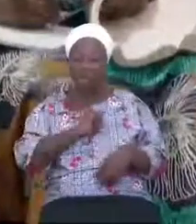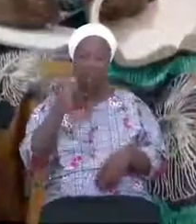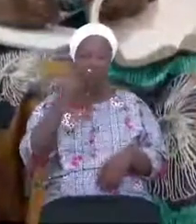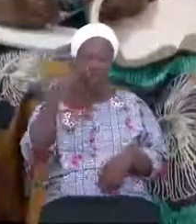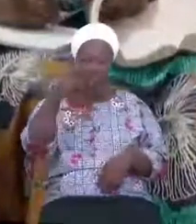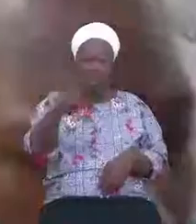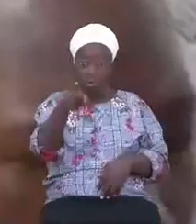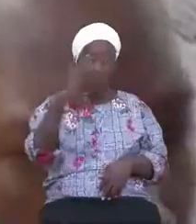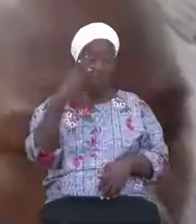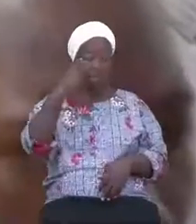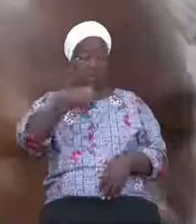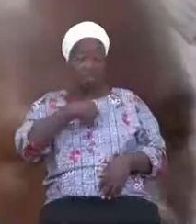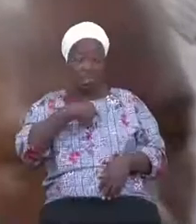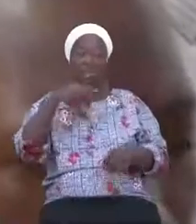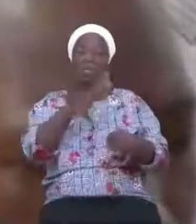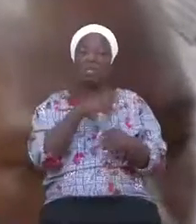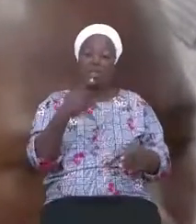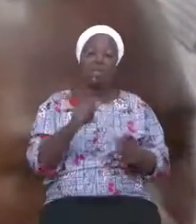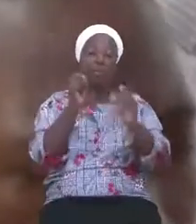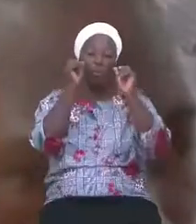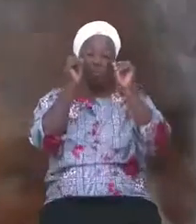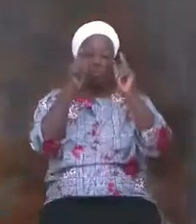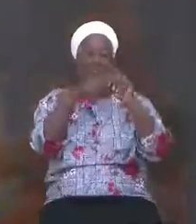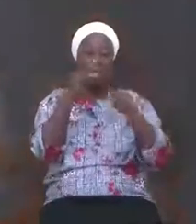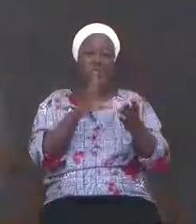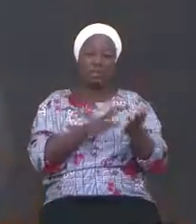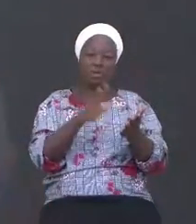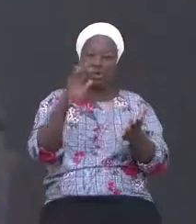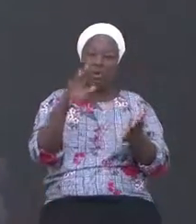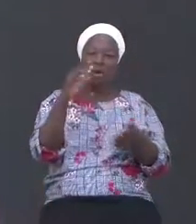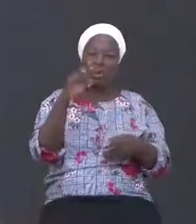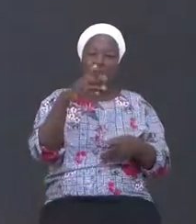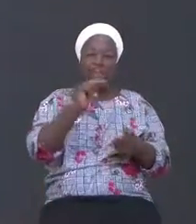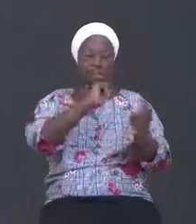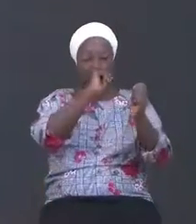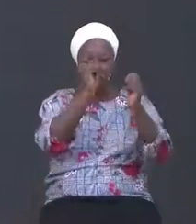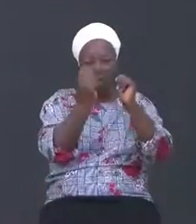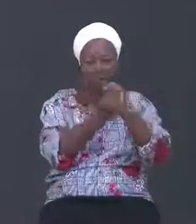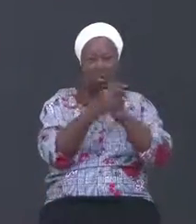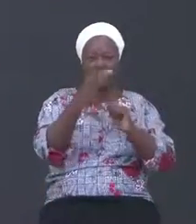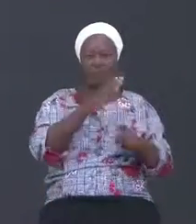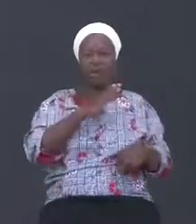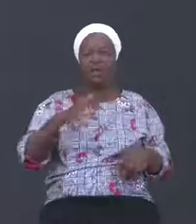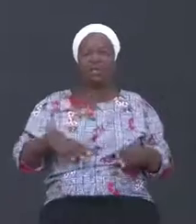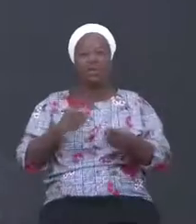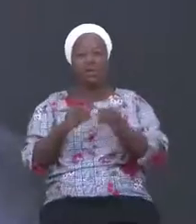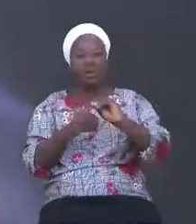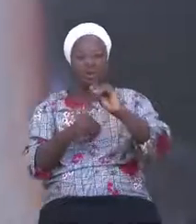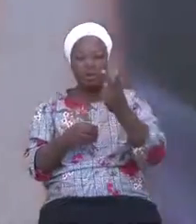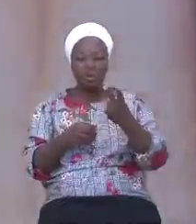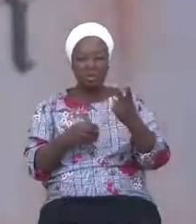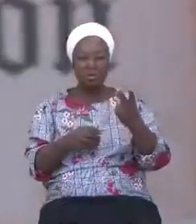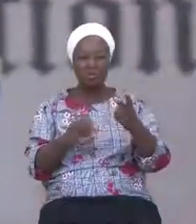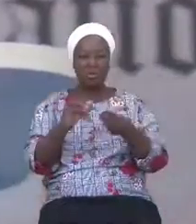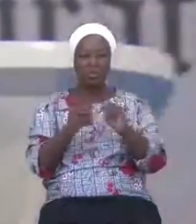me verras. La merveille et la gloire de la transfiguration de Christ. Deuxième